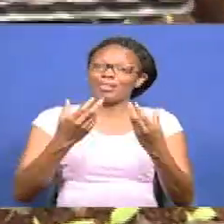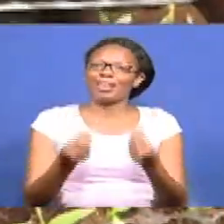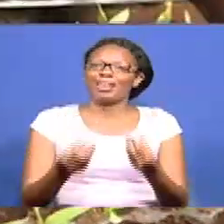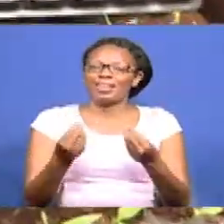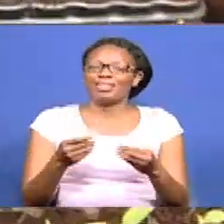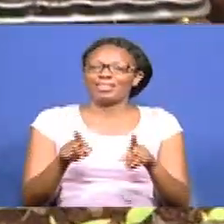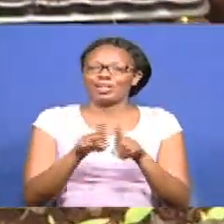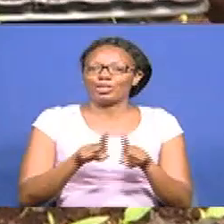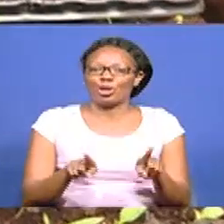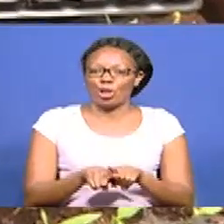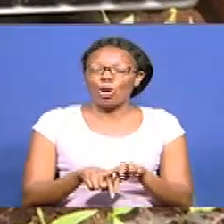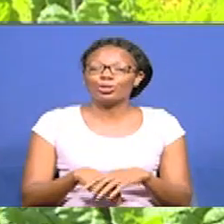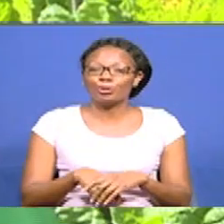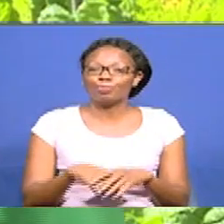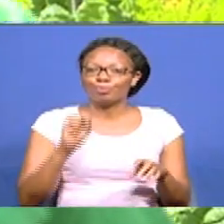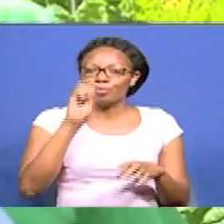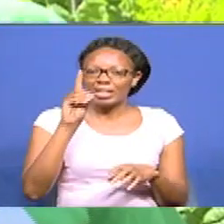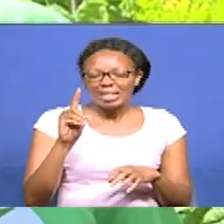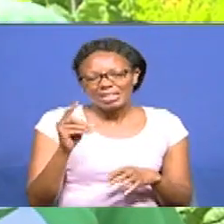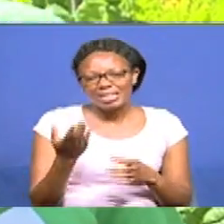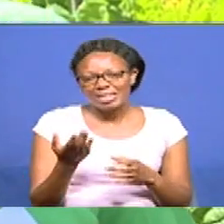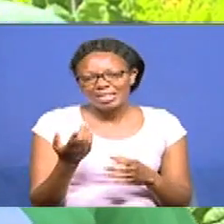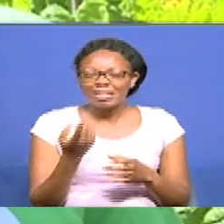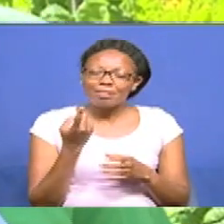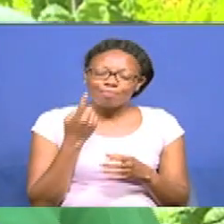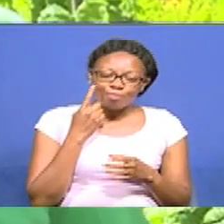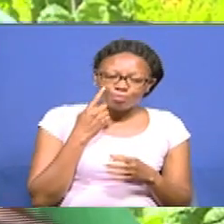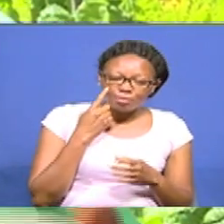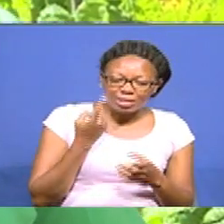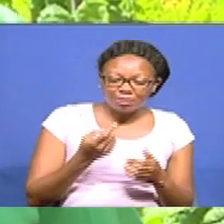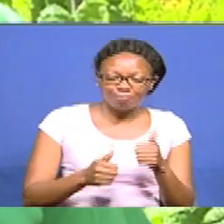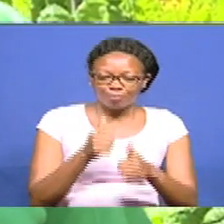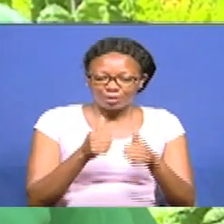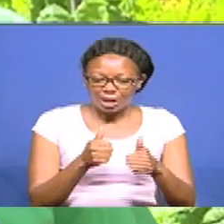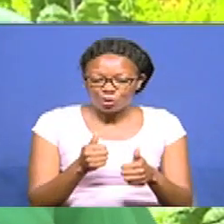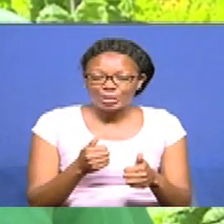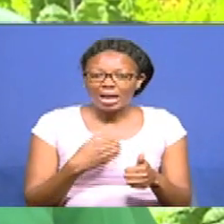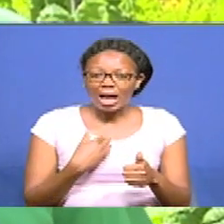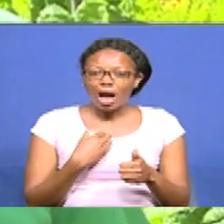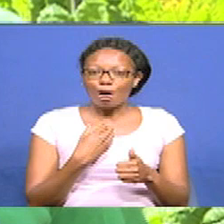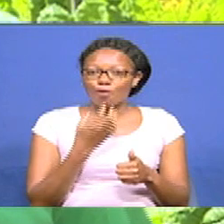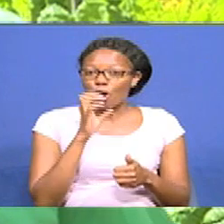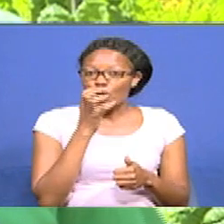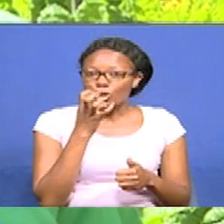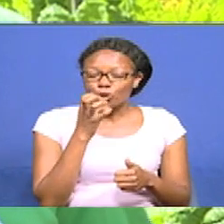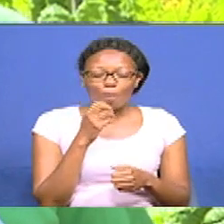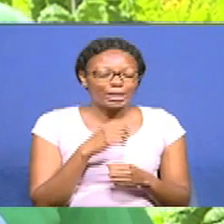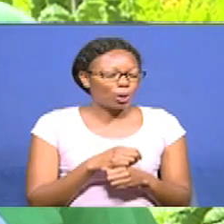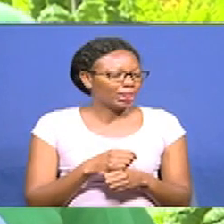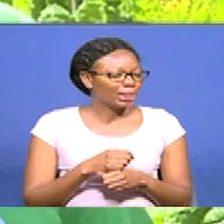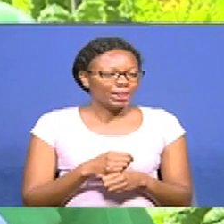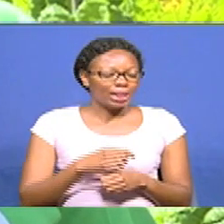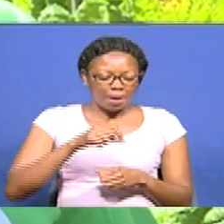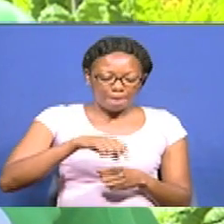wowote. Kila begu hutegemea ni ya aina gani. Ile begu huwa inaenda haraka ni begu ya nyanya. Juu hiyo huwa